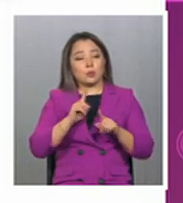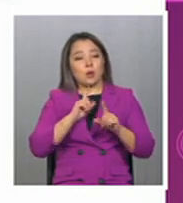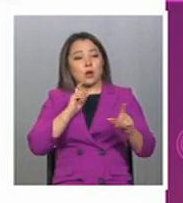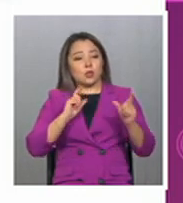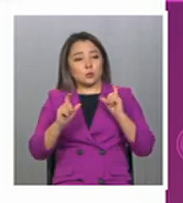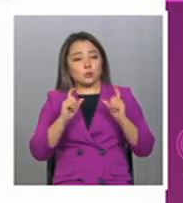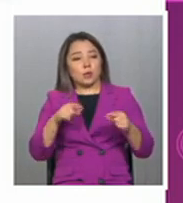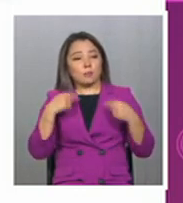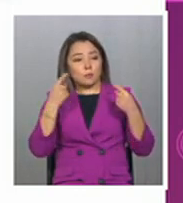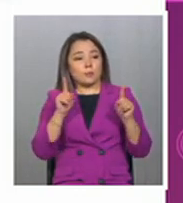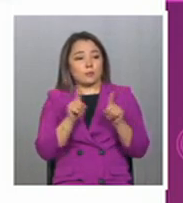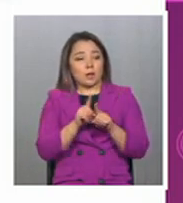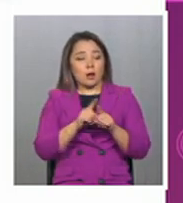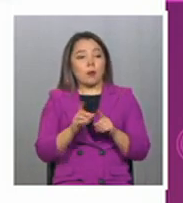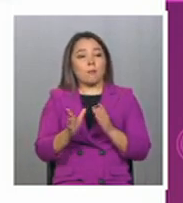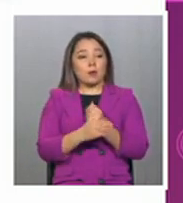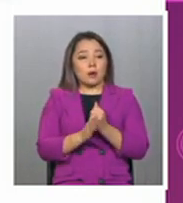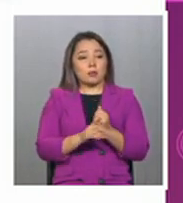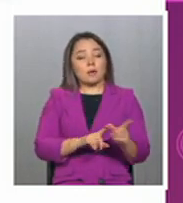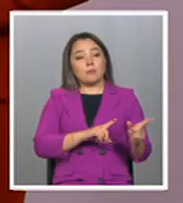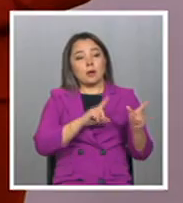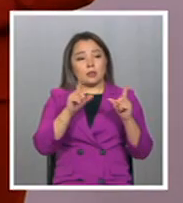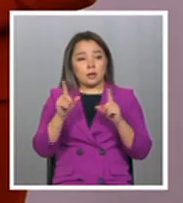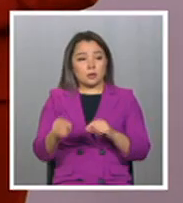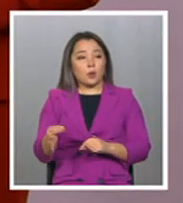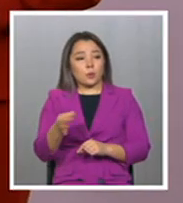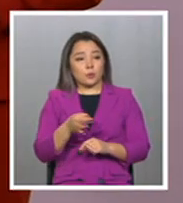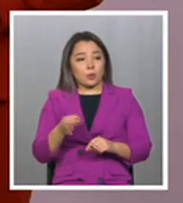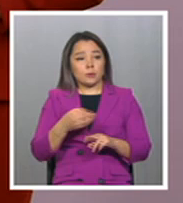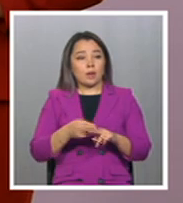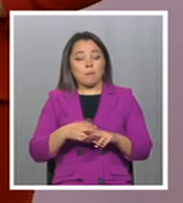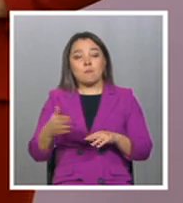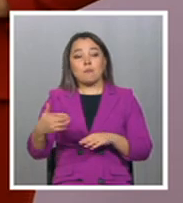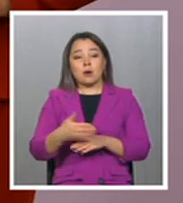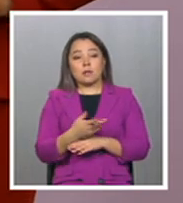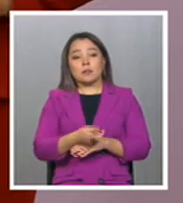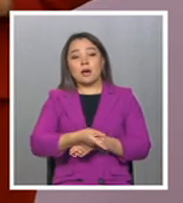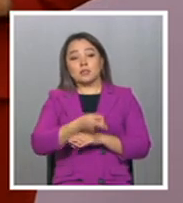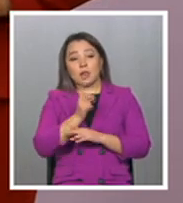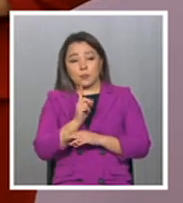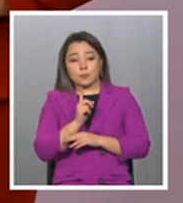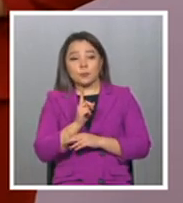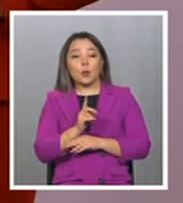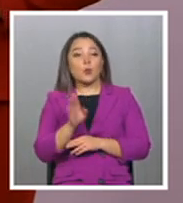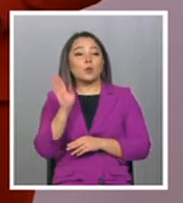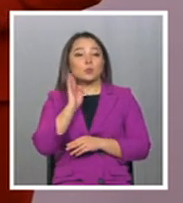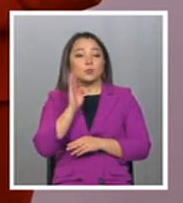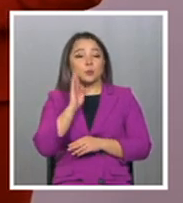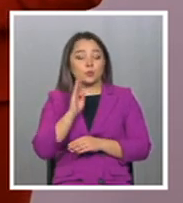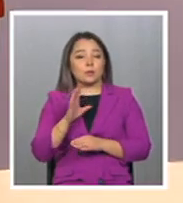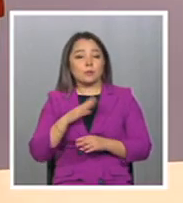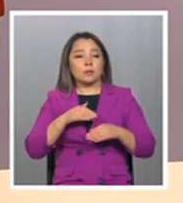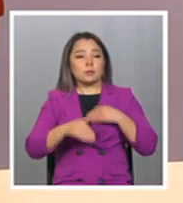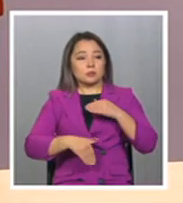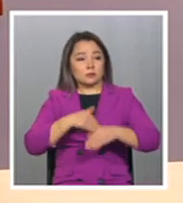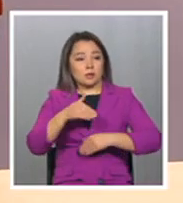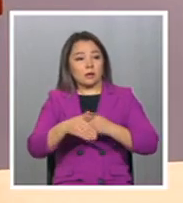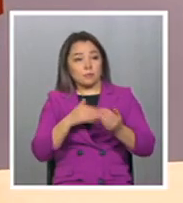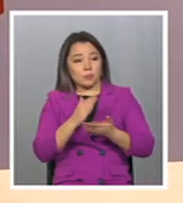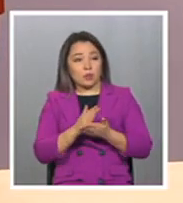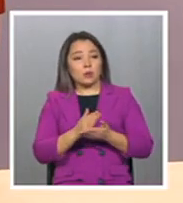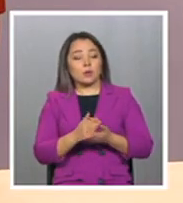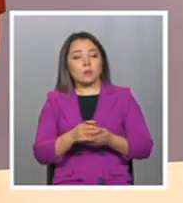шулаған, Балқаш көлге барайық. Балығын ұстап алайық, суына салқын түсейік,